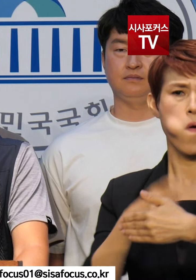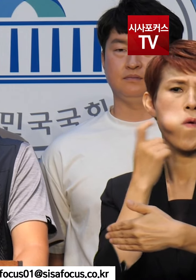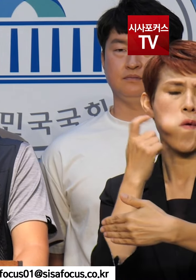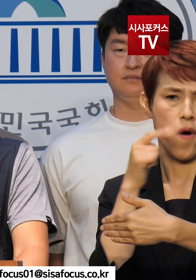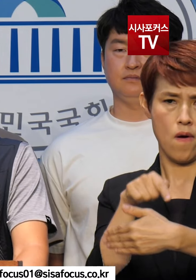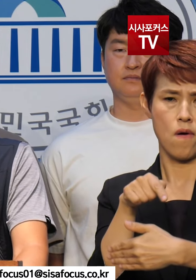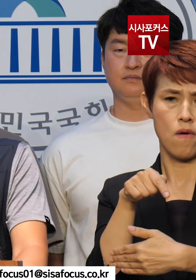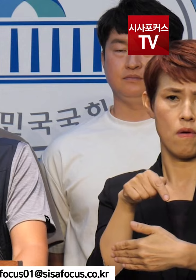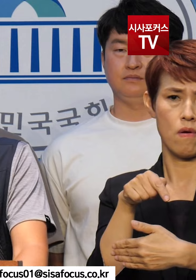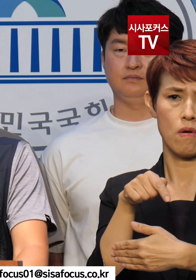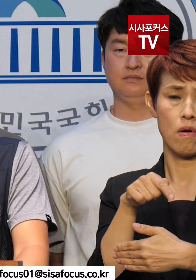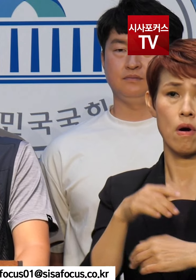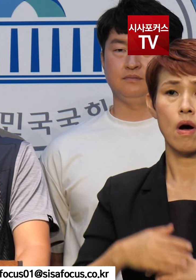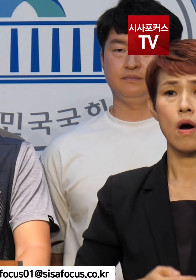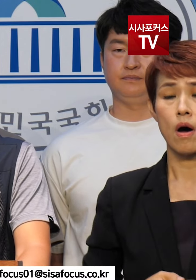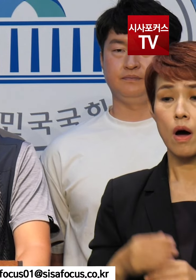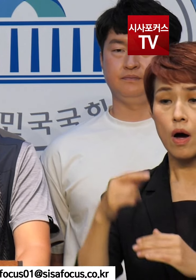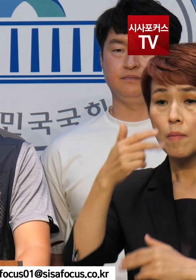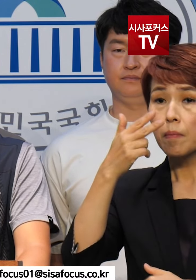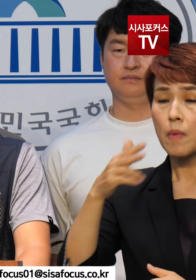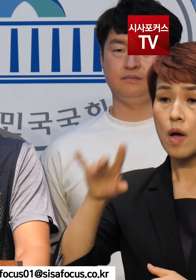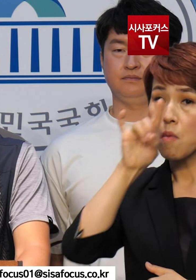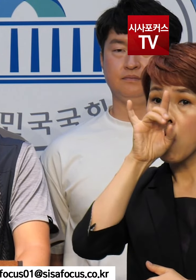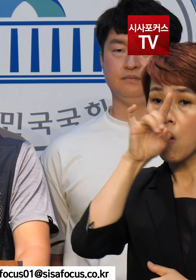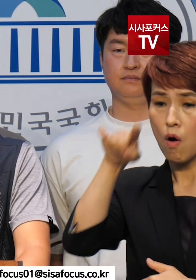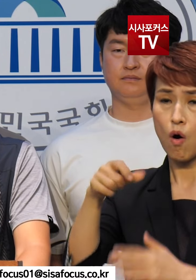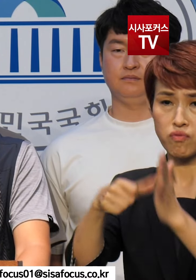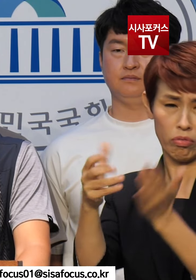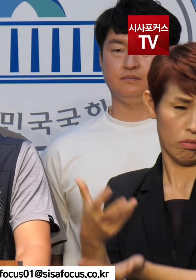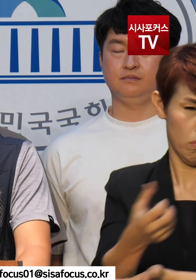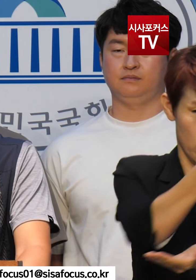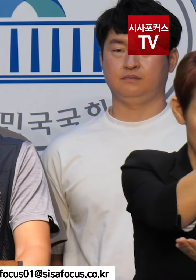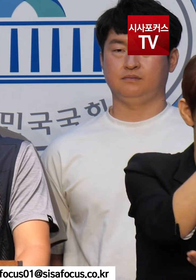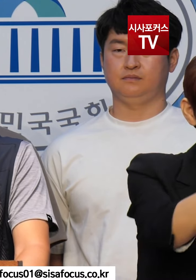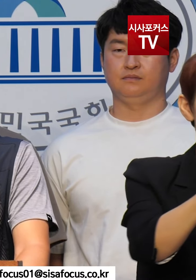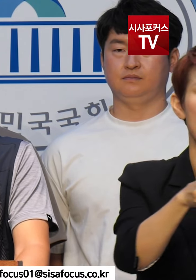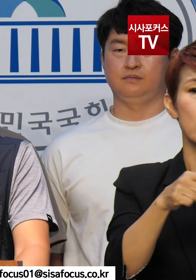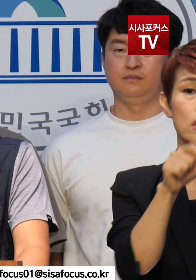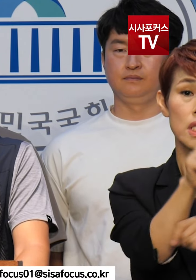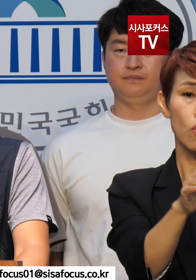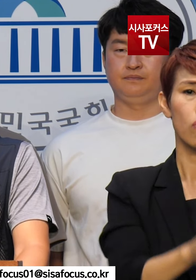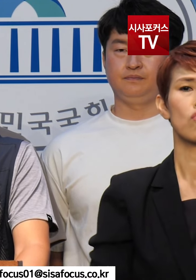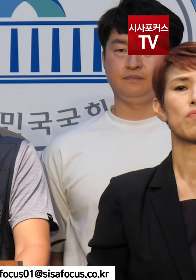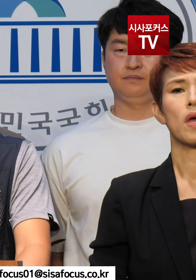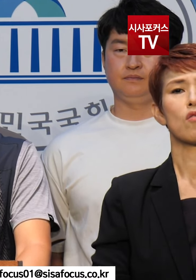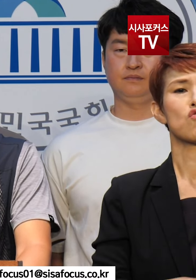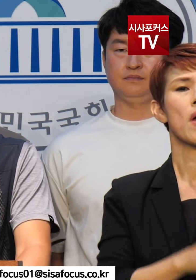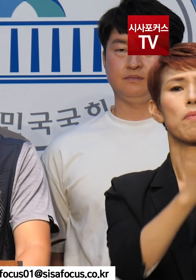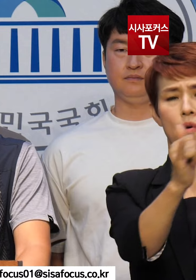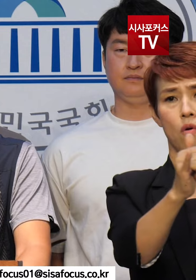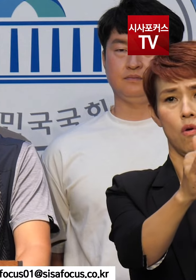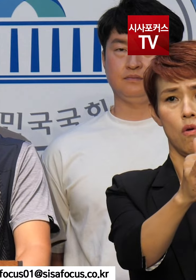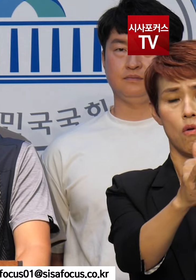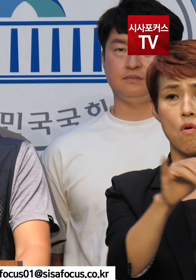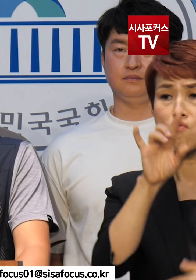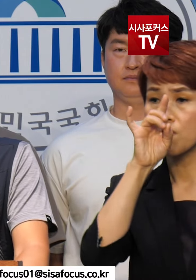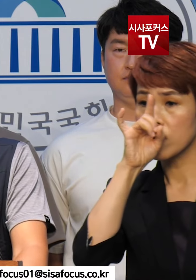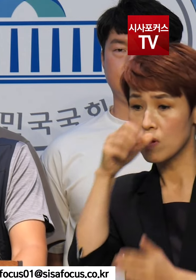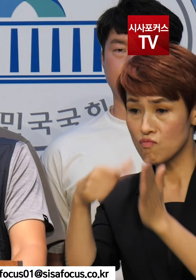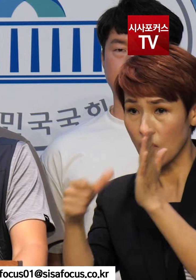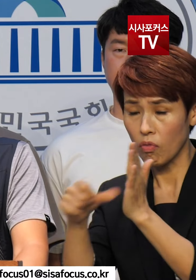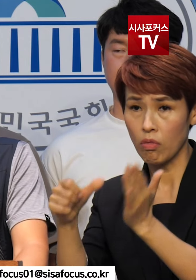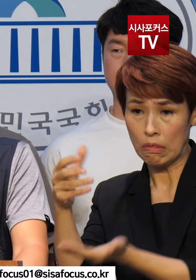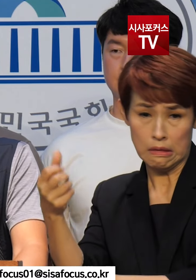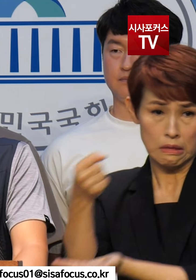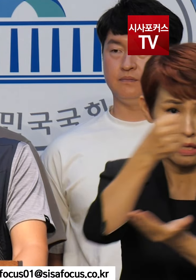옵티컬 하이테크 물량을 가져간 평택 공장은 900명이 넘는 노동자들이 일합니다. 구미 공장 물량을